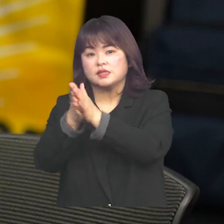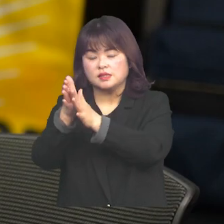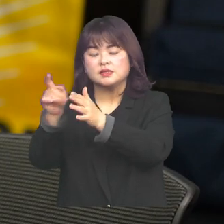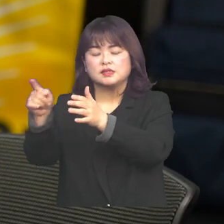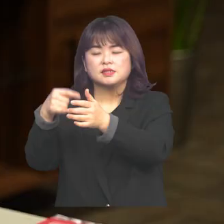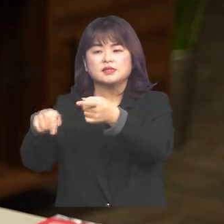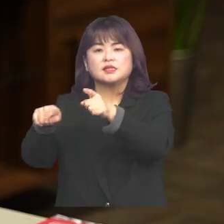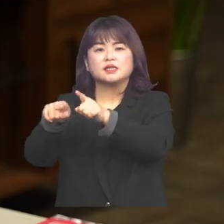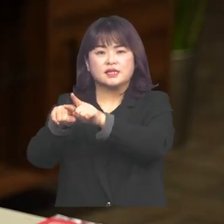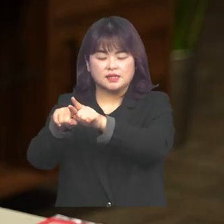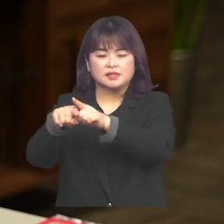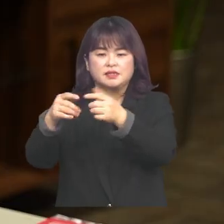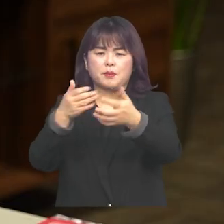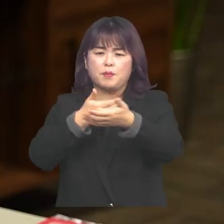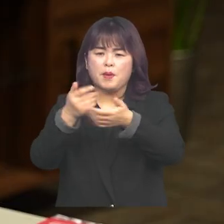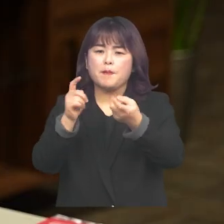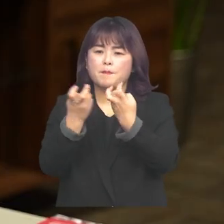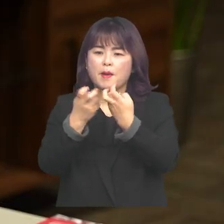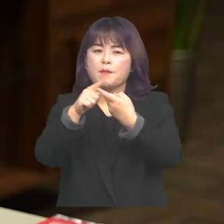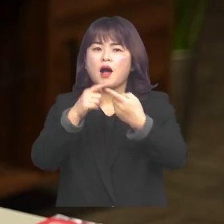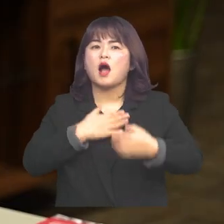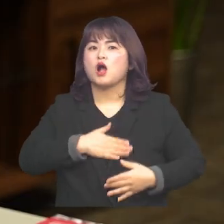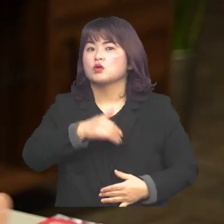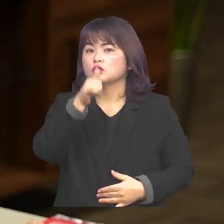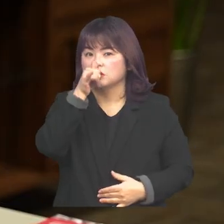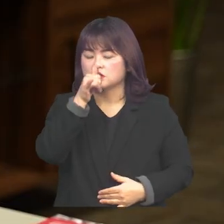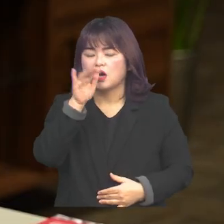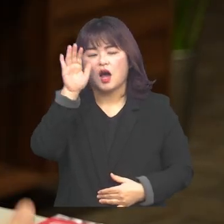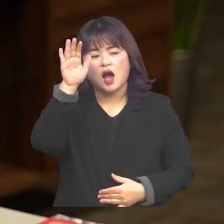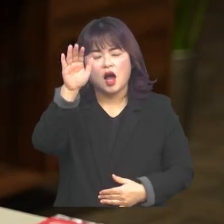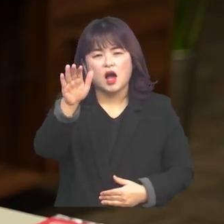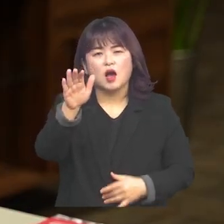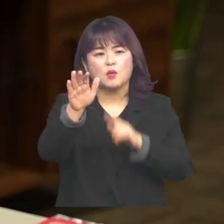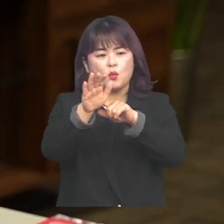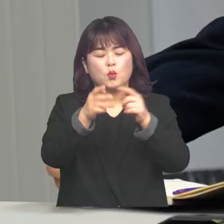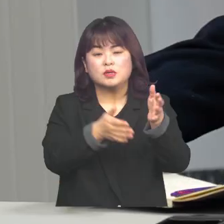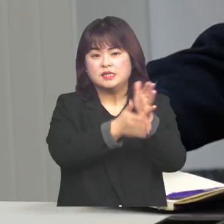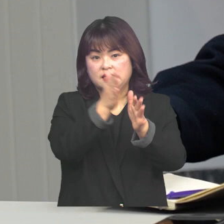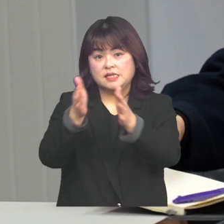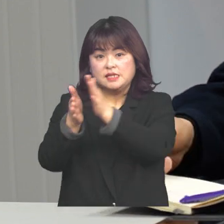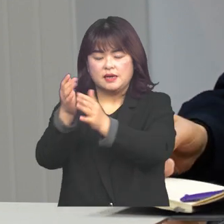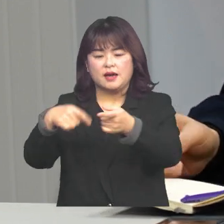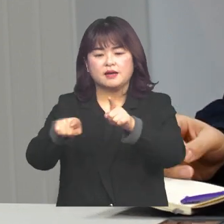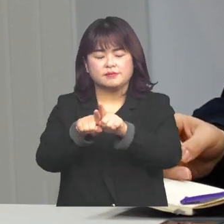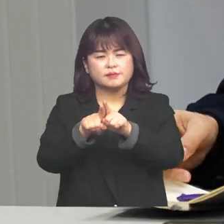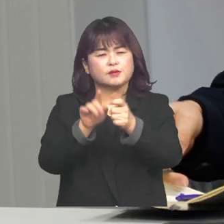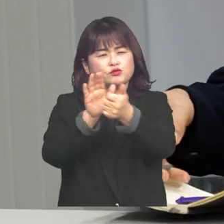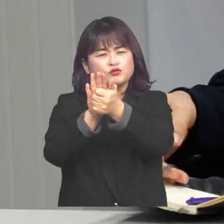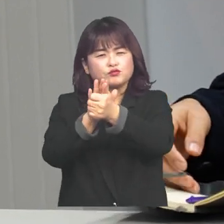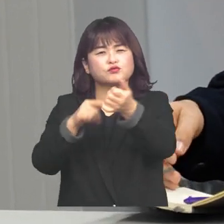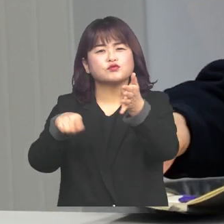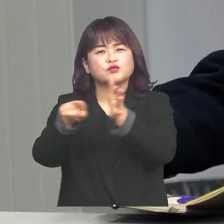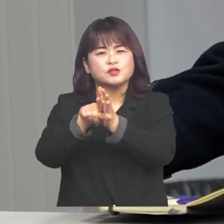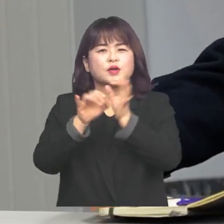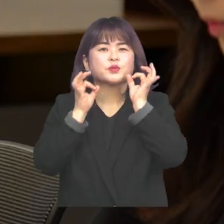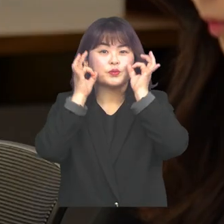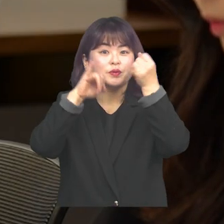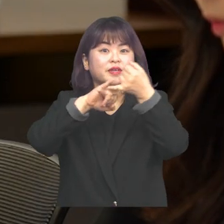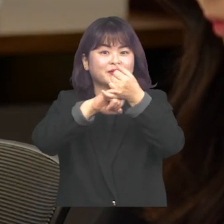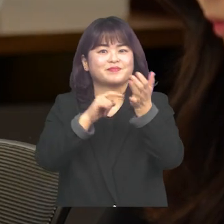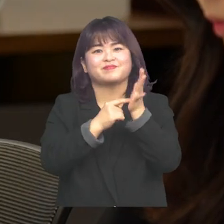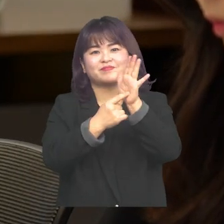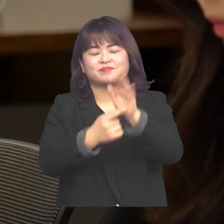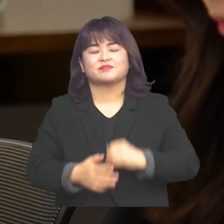체결해 진지하게 협력 방안을 논의한 것으로 알고 있고 앞으로도 시는 양 도시 기업의 교류와 지원을 위해 노력할